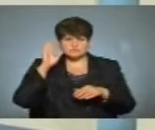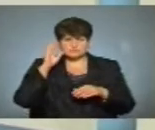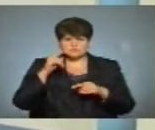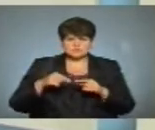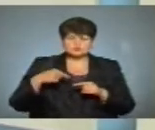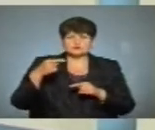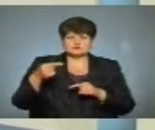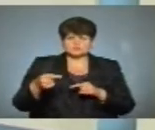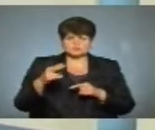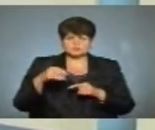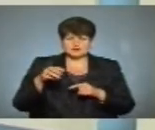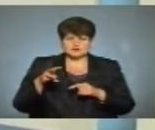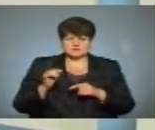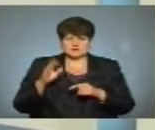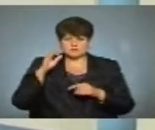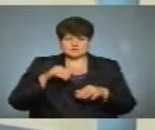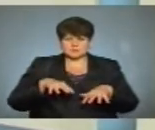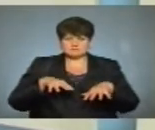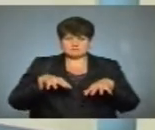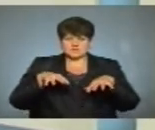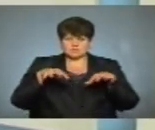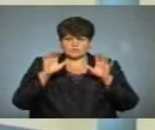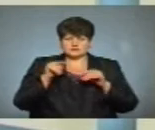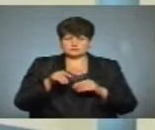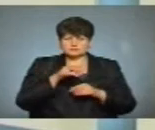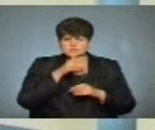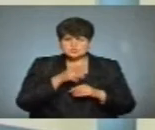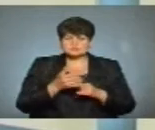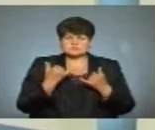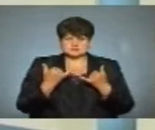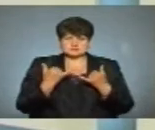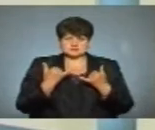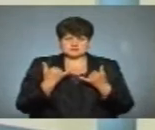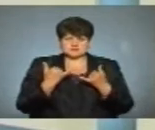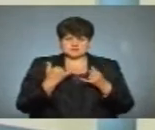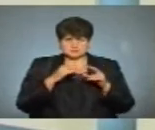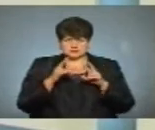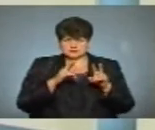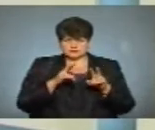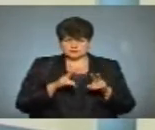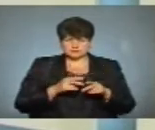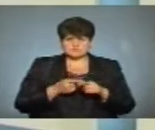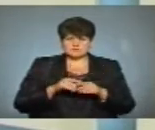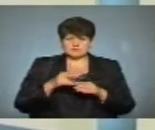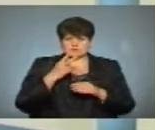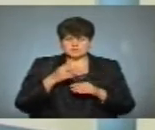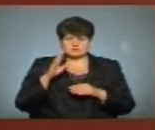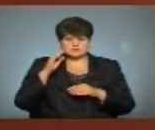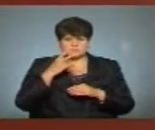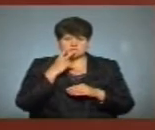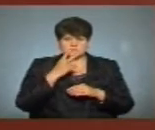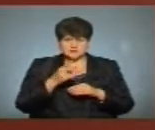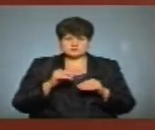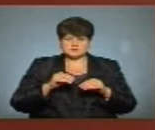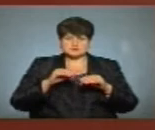наступної дамби. Вода прибувала на той час, коли ми були, і також зараз от слідкуємо за всіма показниками рівня води, тобто ми бачимо, що